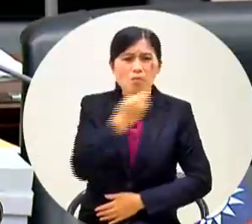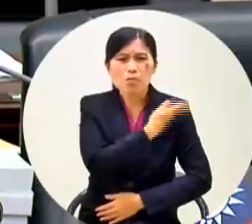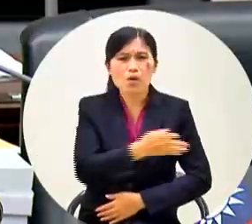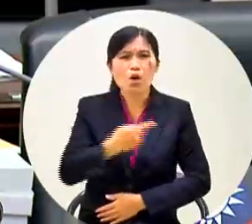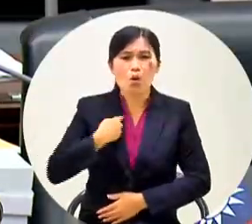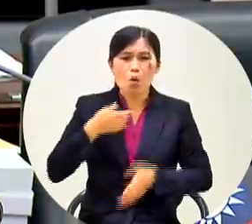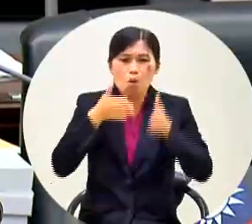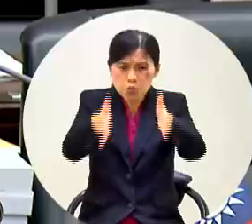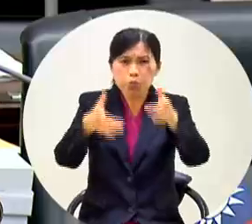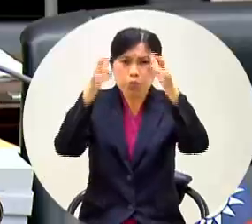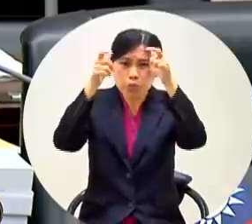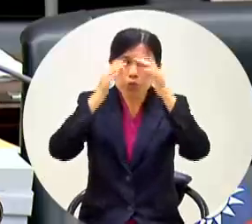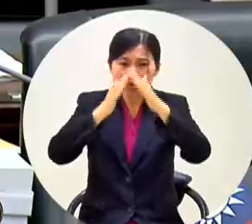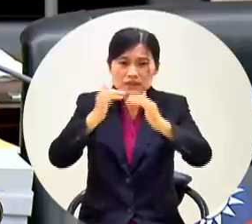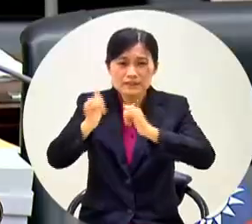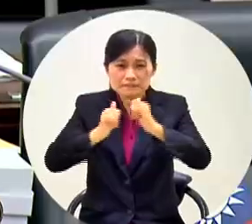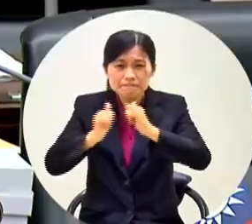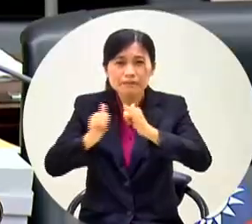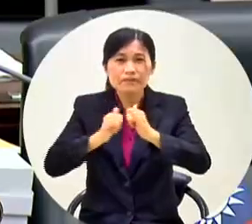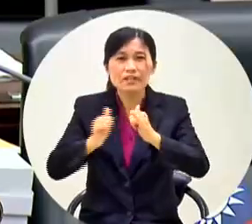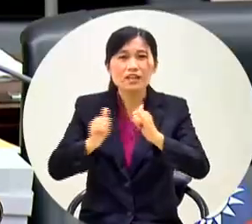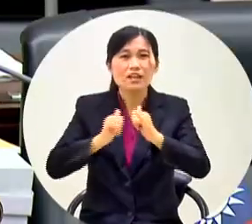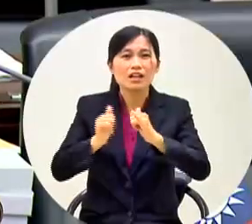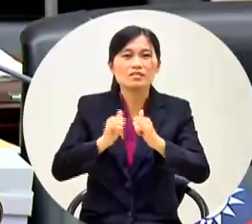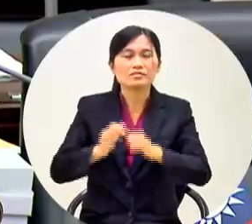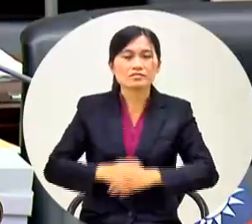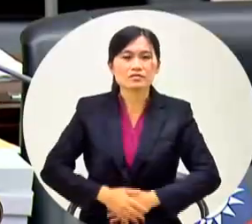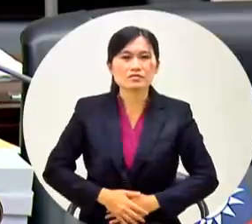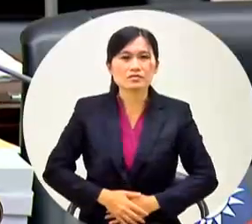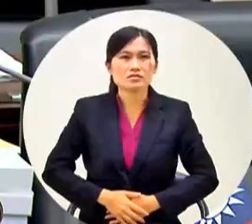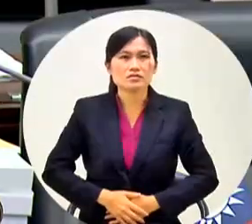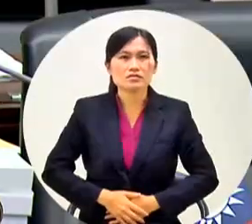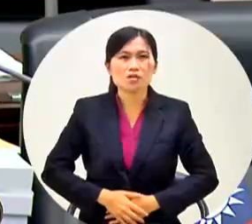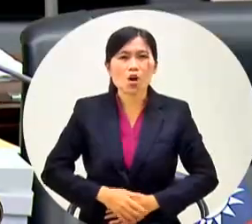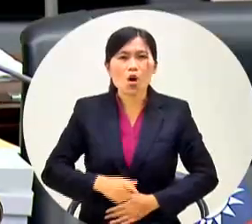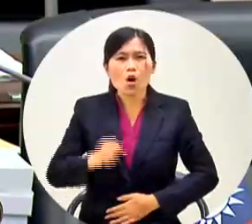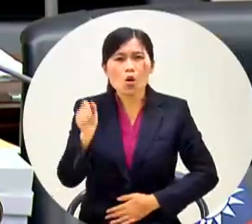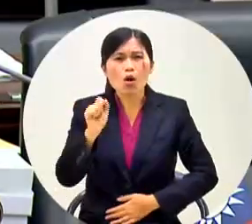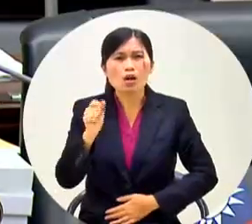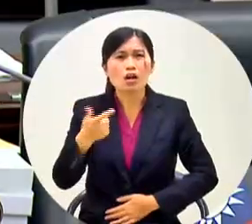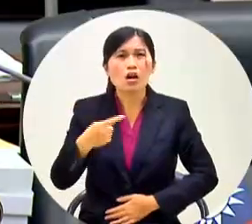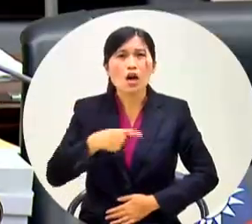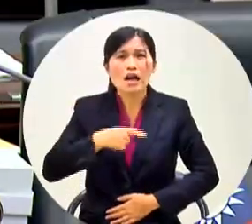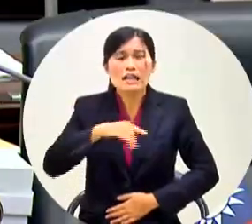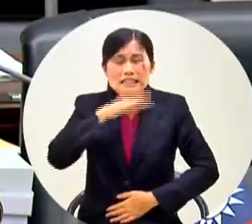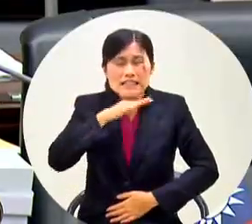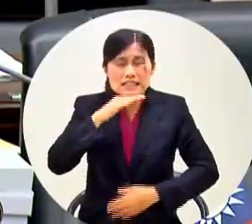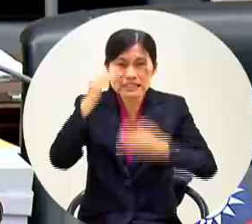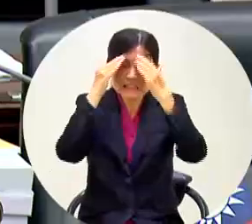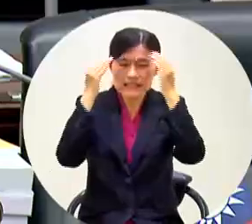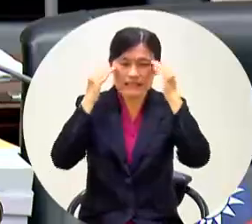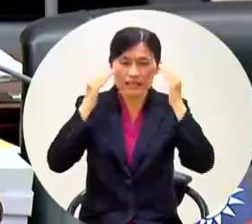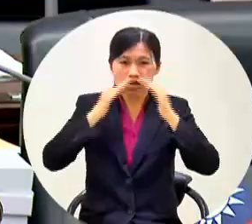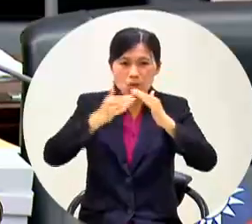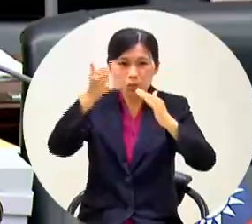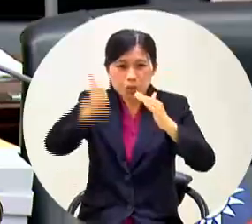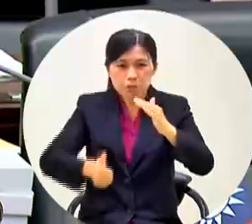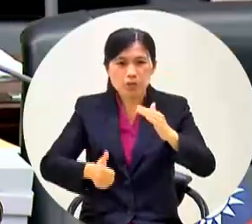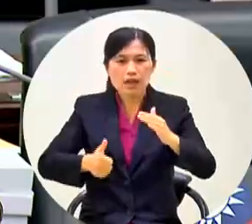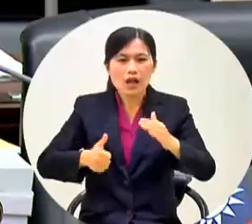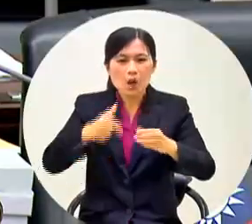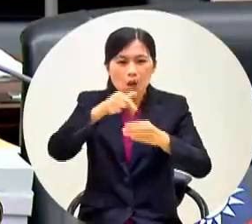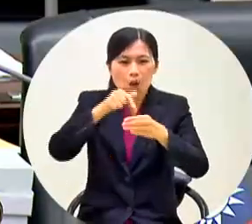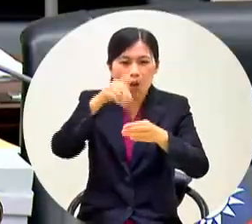一回十二嘛是会当信，是还袂当信。我们当韩市长，选完了心情较好嘞，较轻松嘞，好好